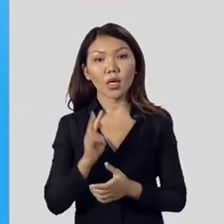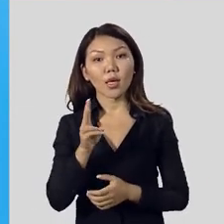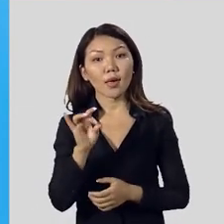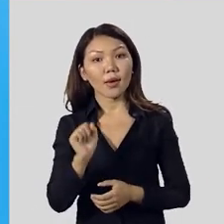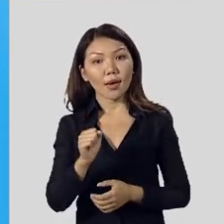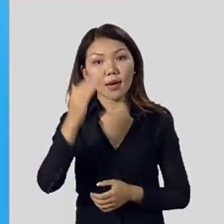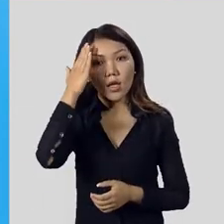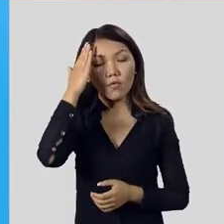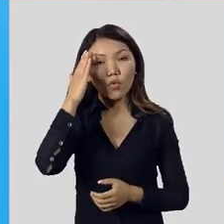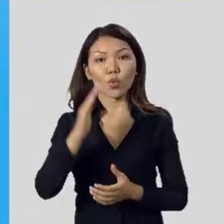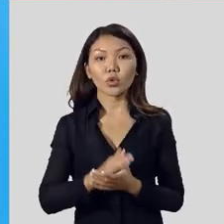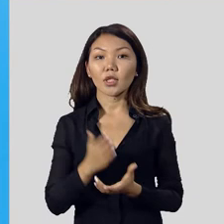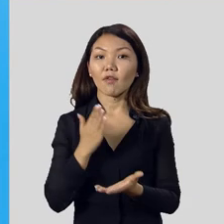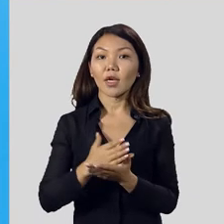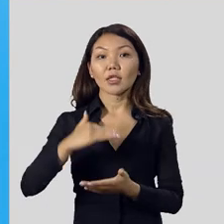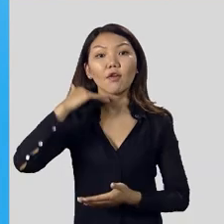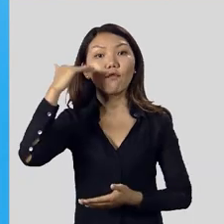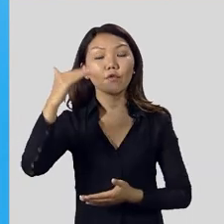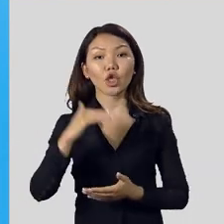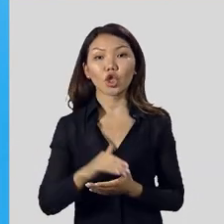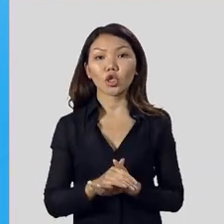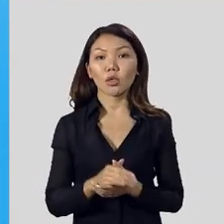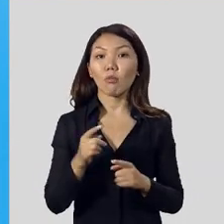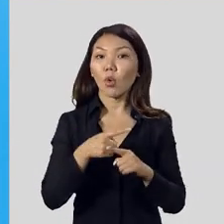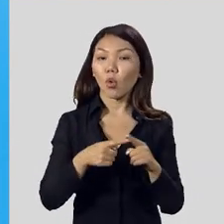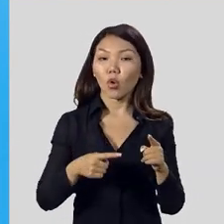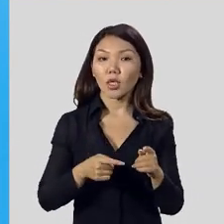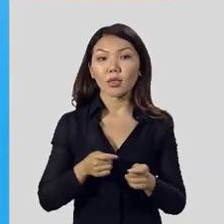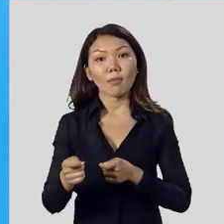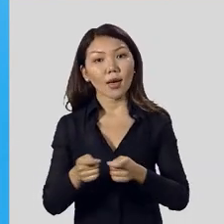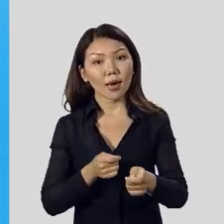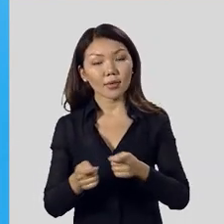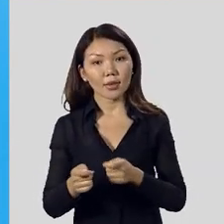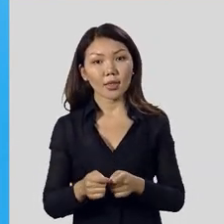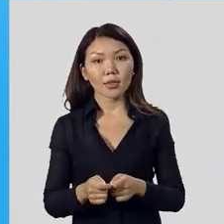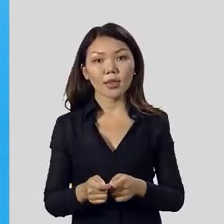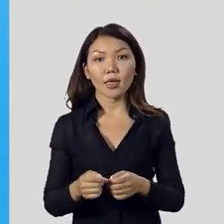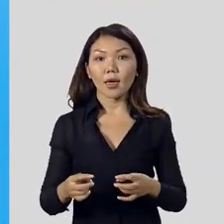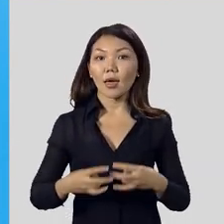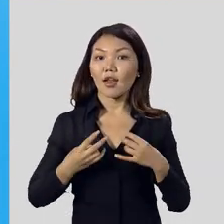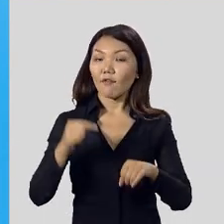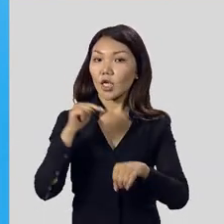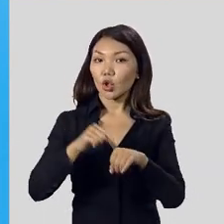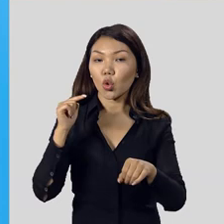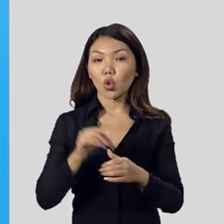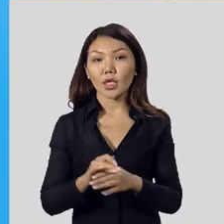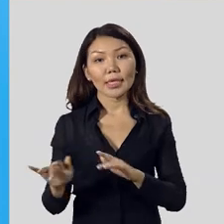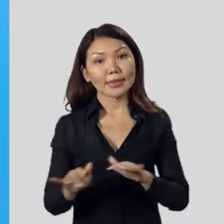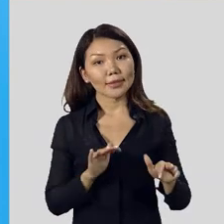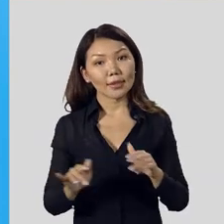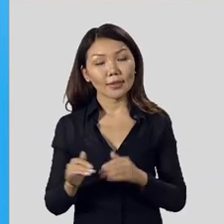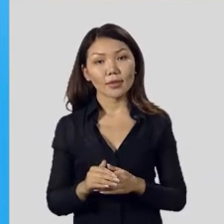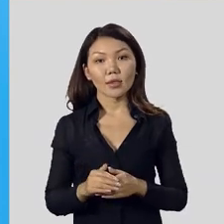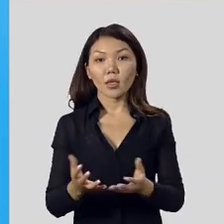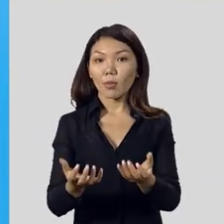мозга является высшим органом координации рефлекторной деятельности и органом